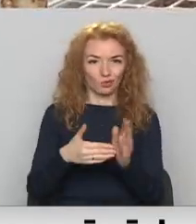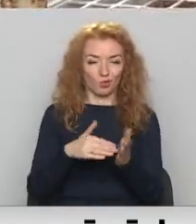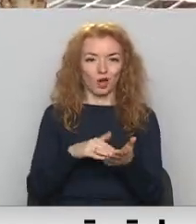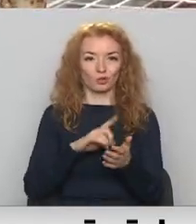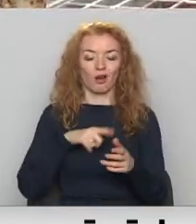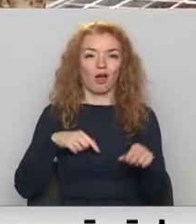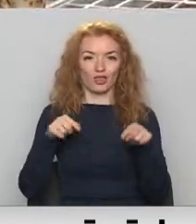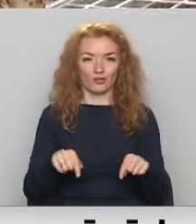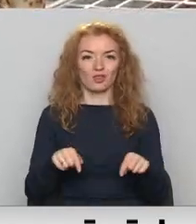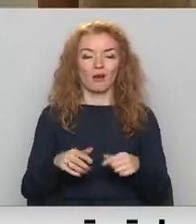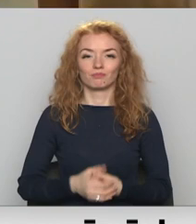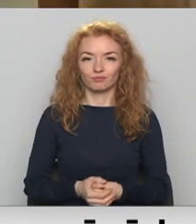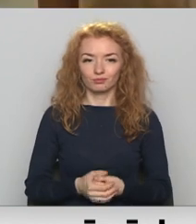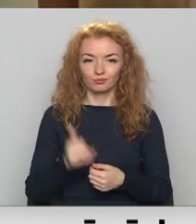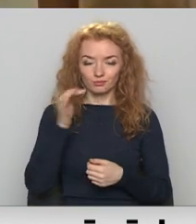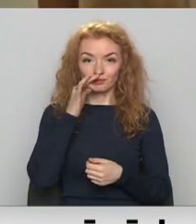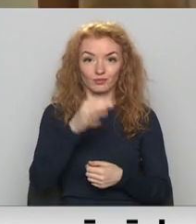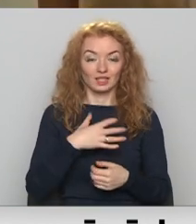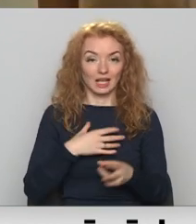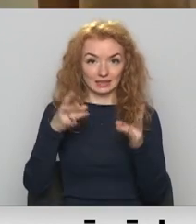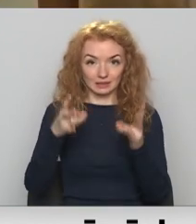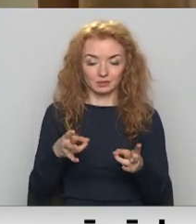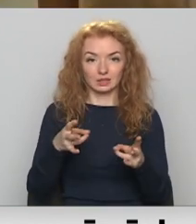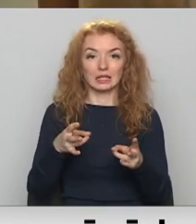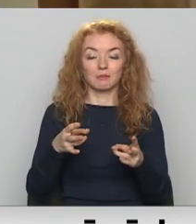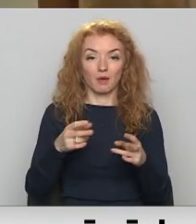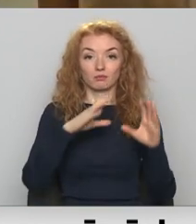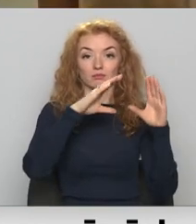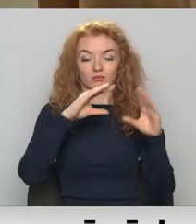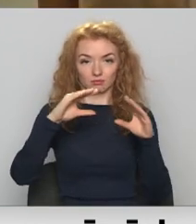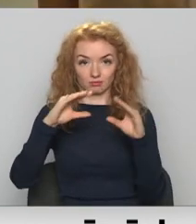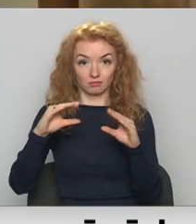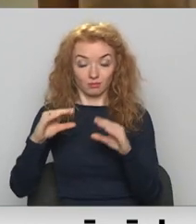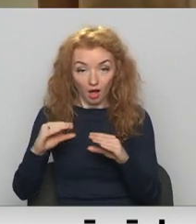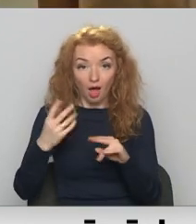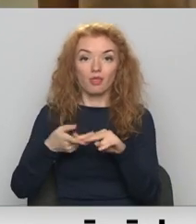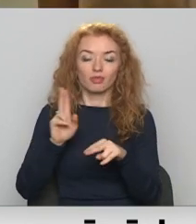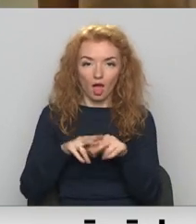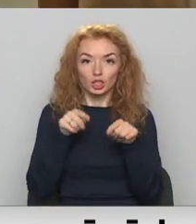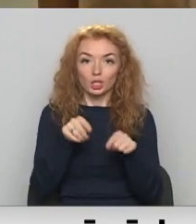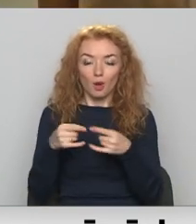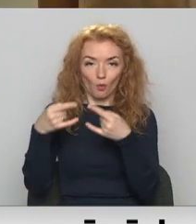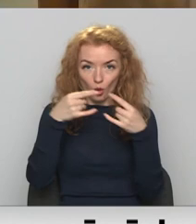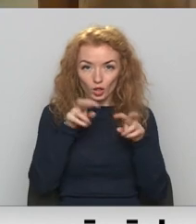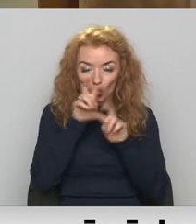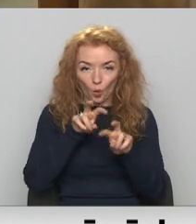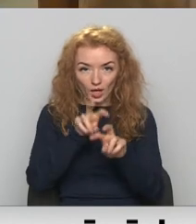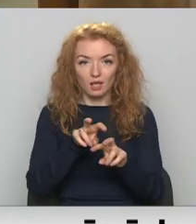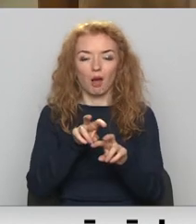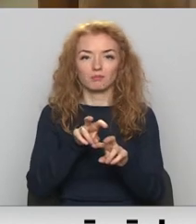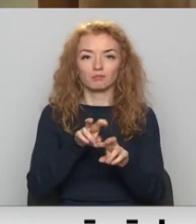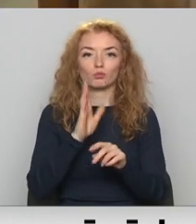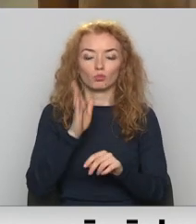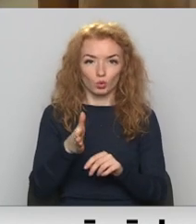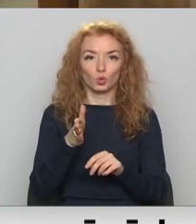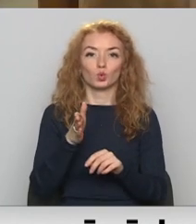attīstību Latvijā kopumā. Saslimstība, kad ies uz leju un kritīsies, tad atkal šim monitoringam atkal būs